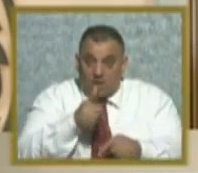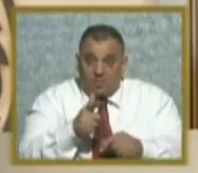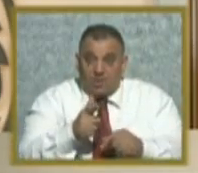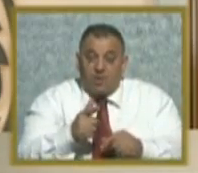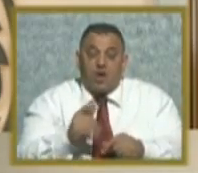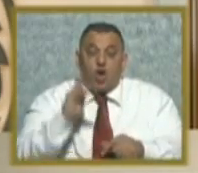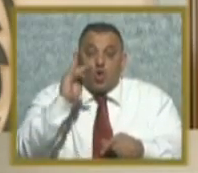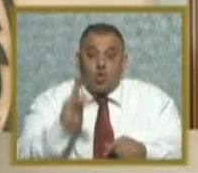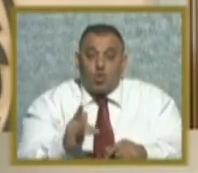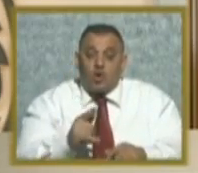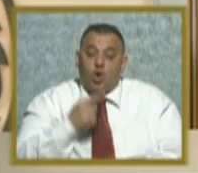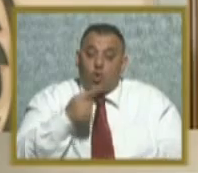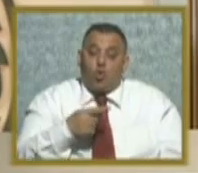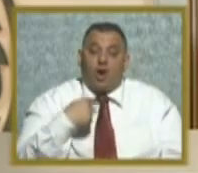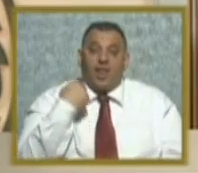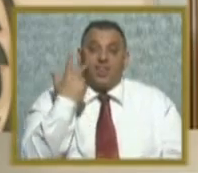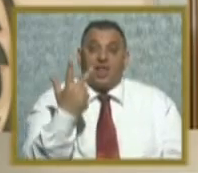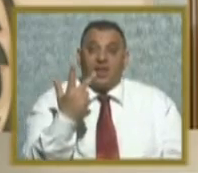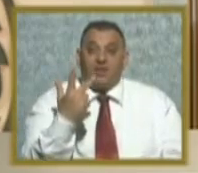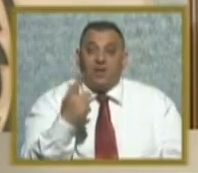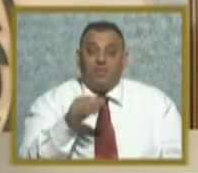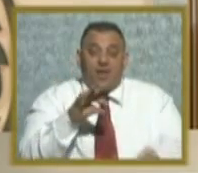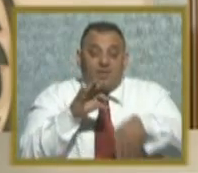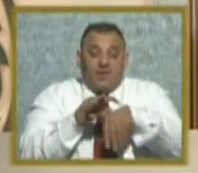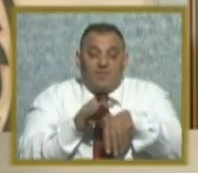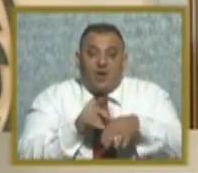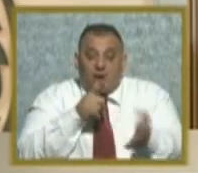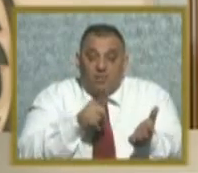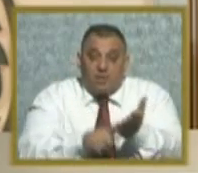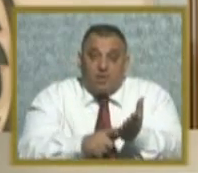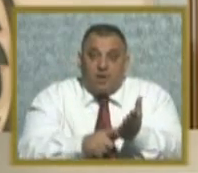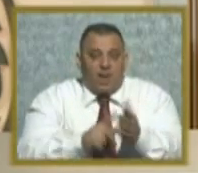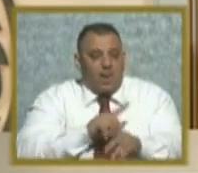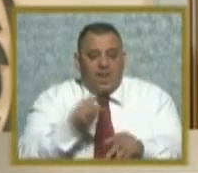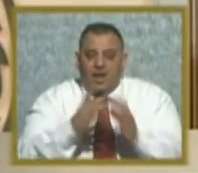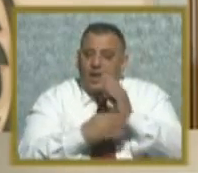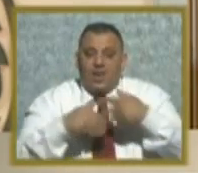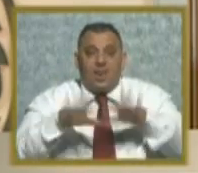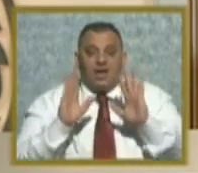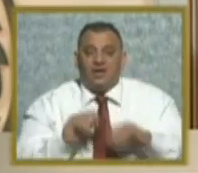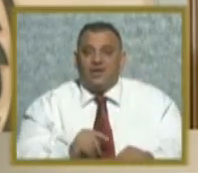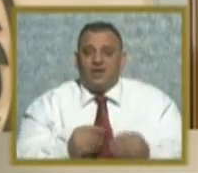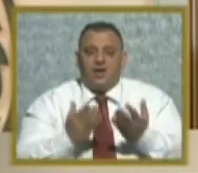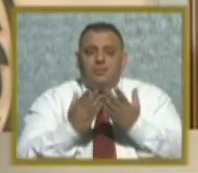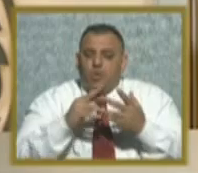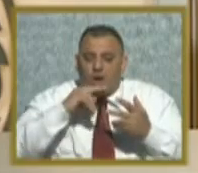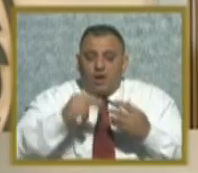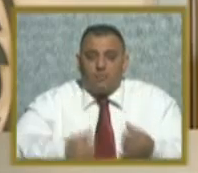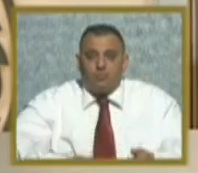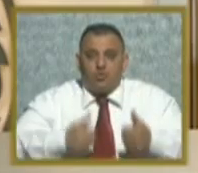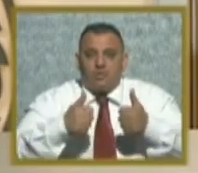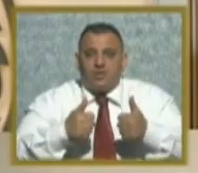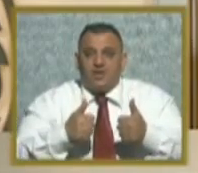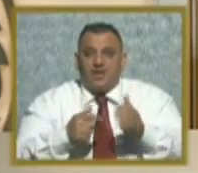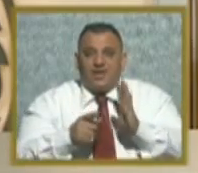آية الكرسي والقواقل قل هو الله أحد وقل أعوذ رب الفلق ورب الناس أم لا؟ لا يا أخي ما يلزم أنك تتوضأ، لا يلزم أنك تتوضأ،